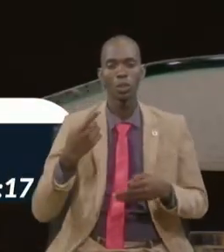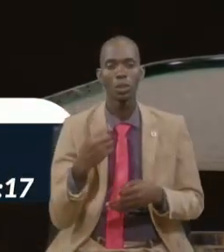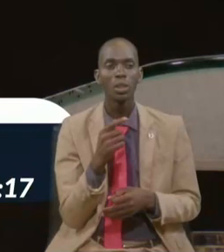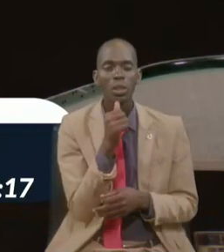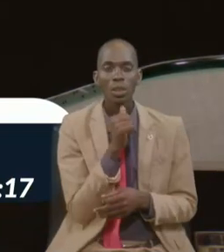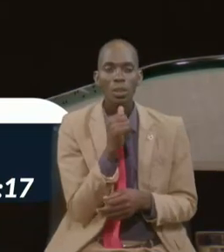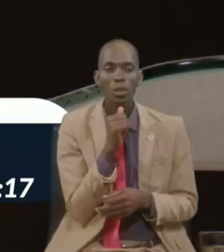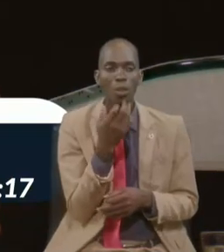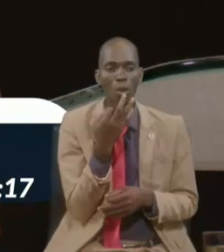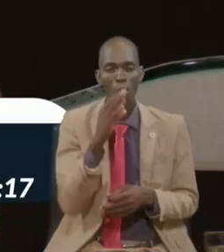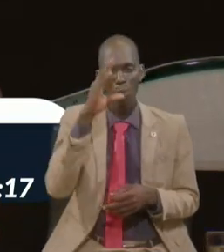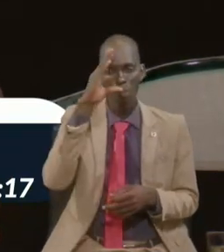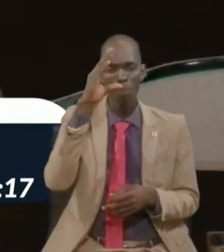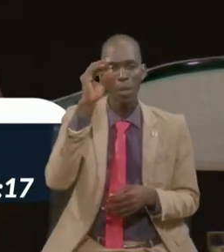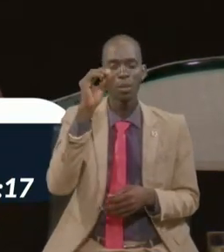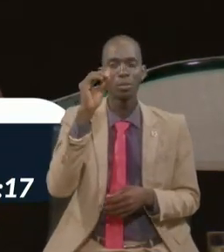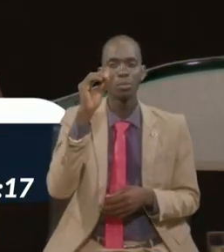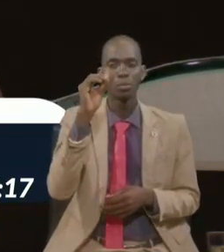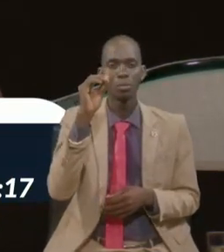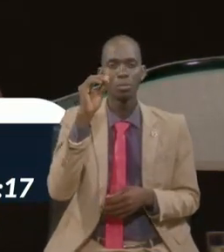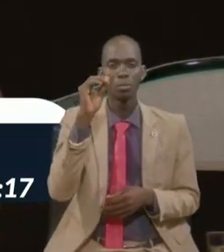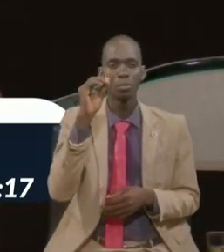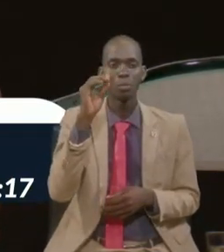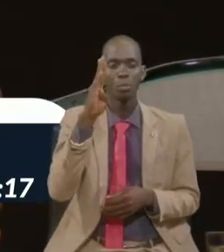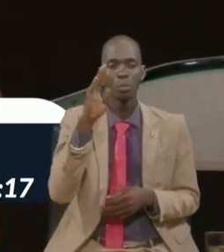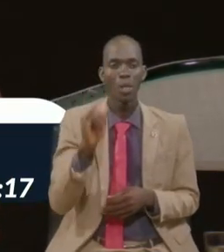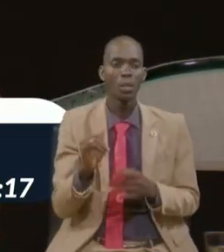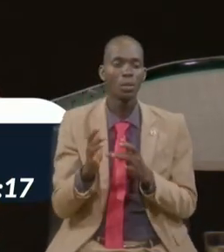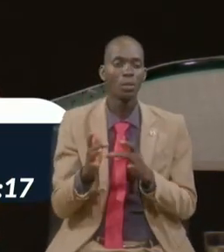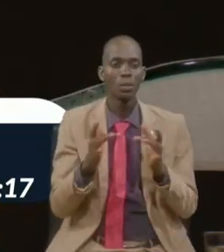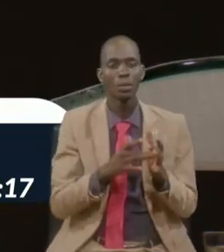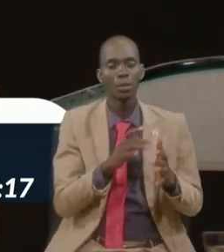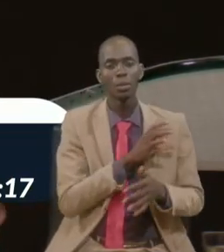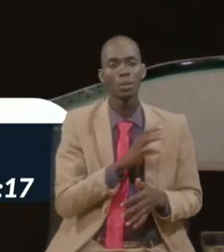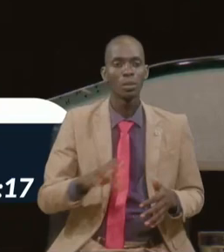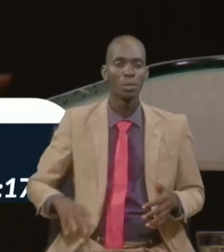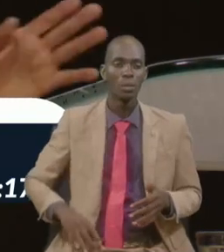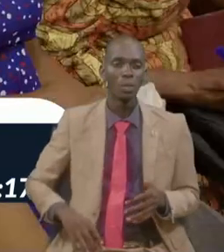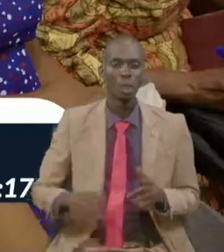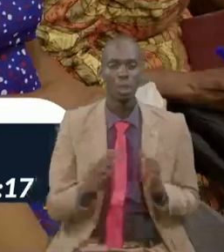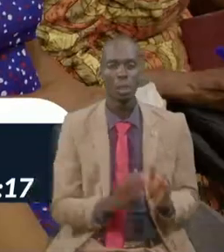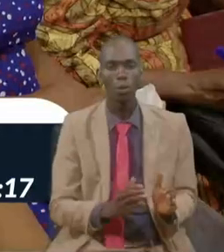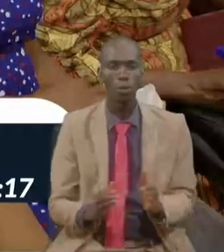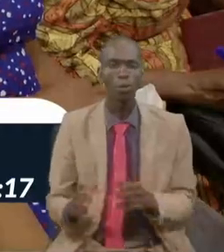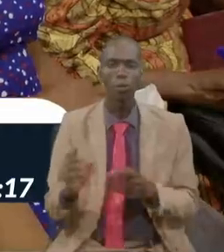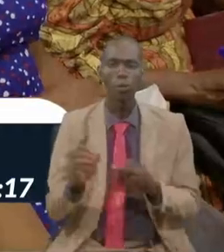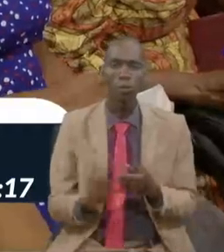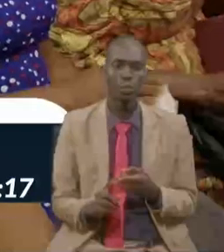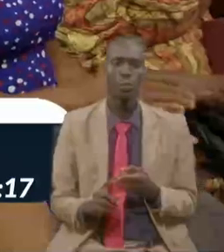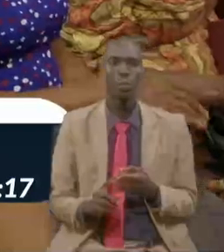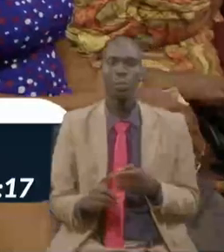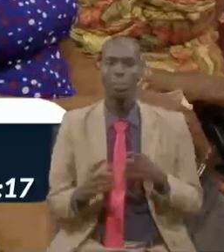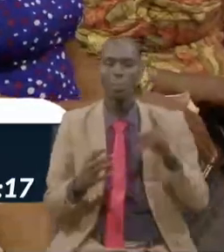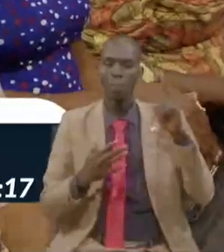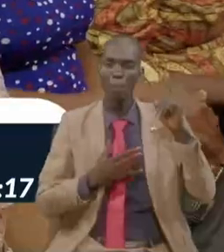paraîtra au jour où, selon mon évangile, Dieu jugera par Jésus-Christ les actions